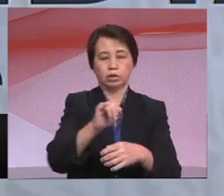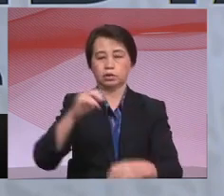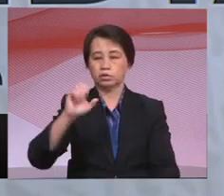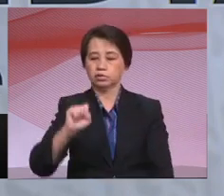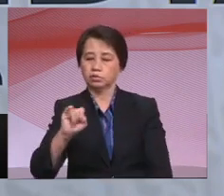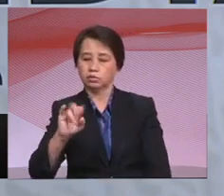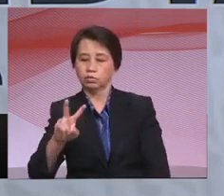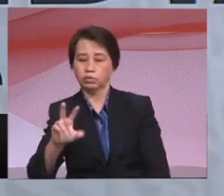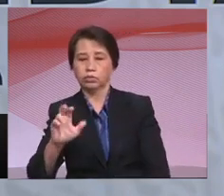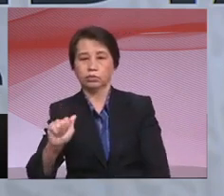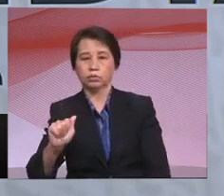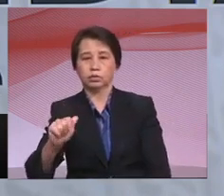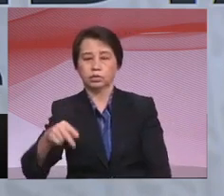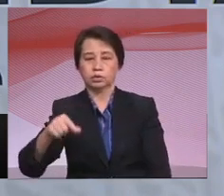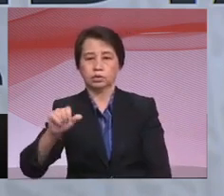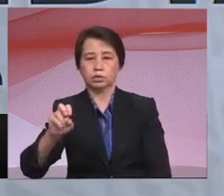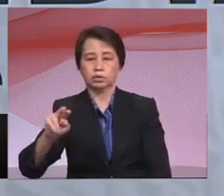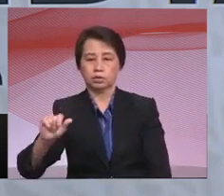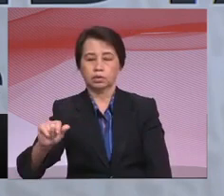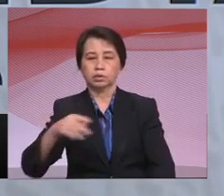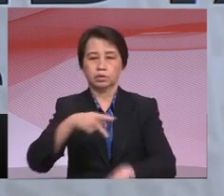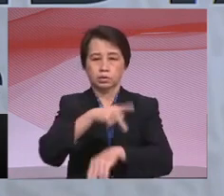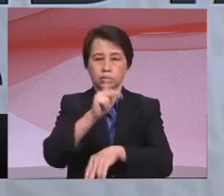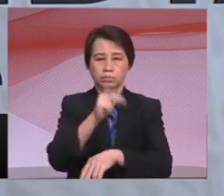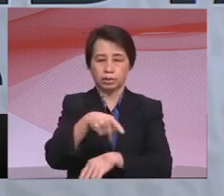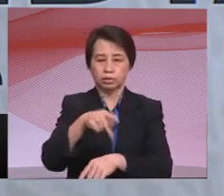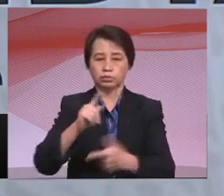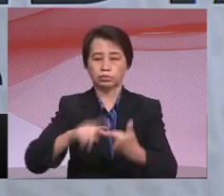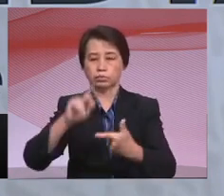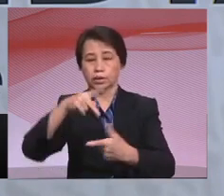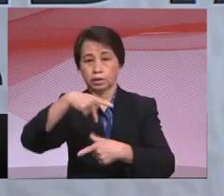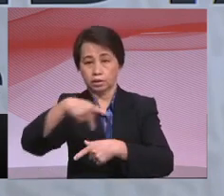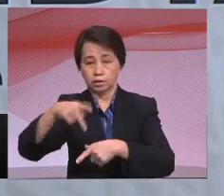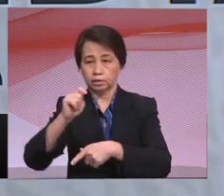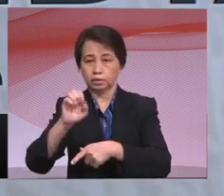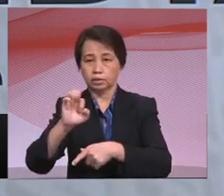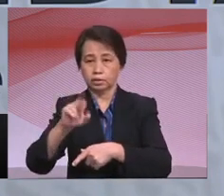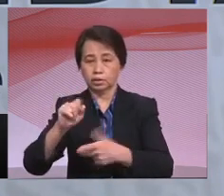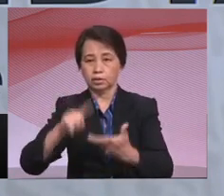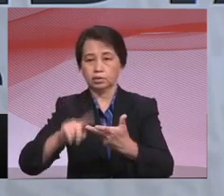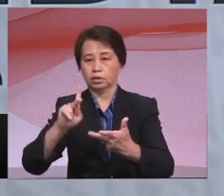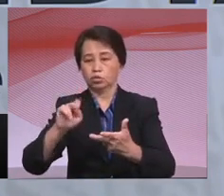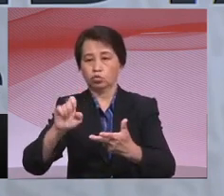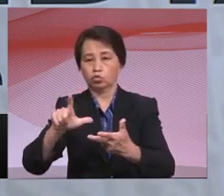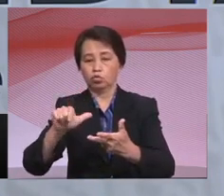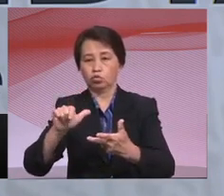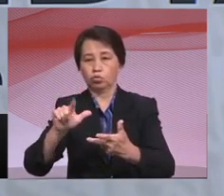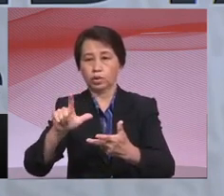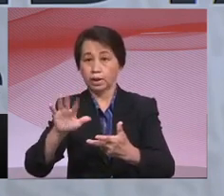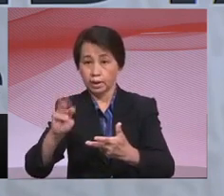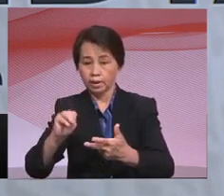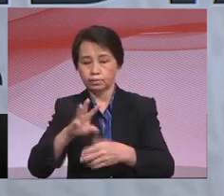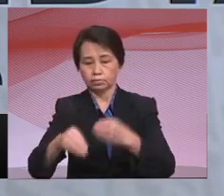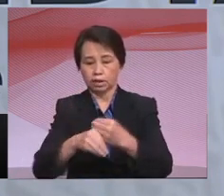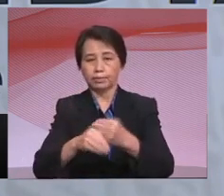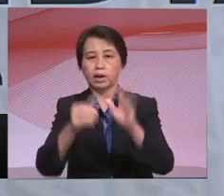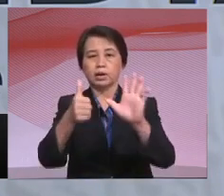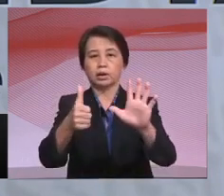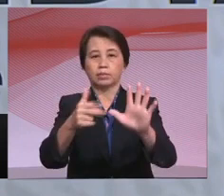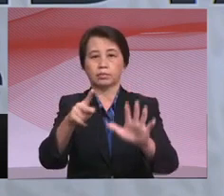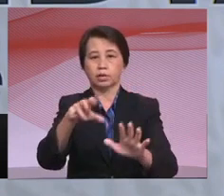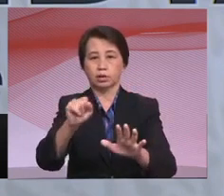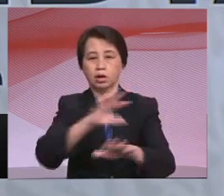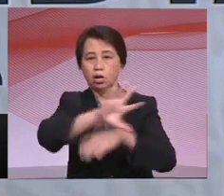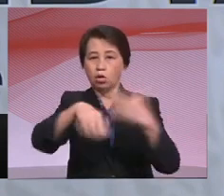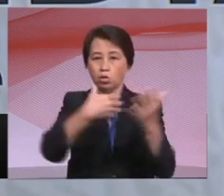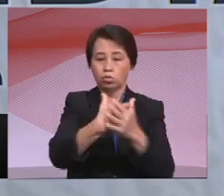di Kubang Pasu dan Padang Terap dan Kulim Kedah ada pertambahan 6 kes menjadikan jumlah keseluruhan kes